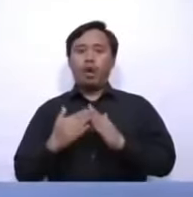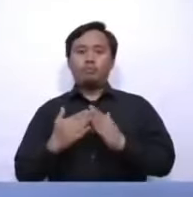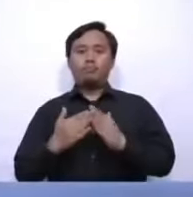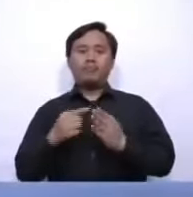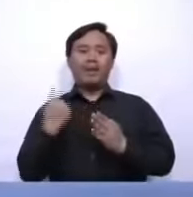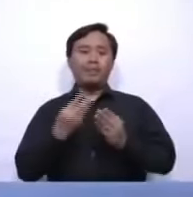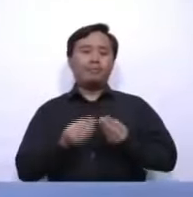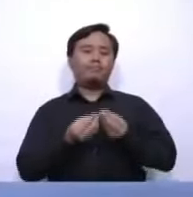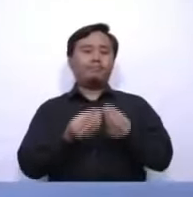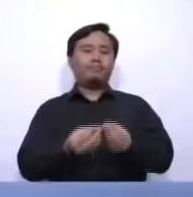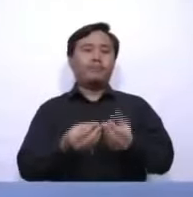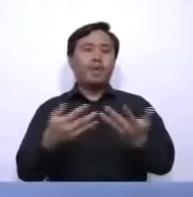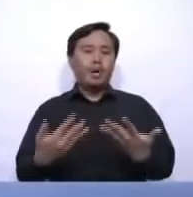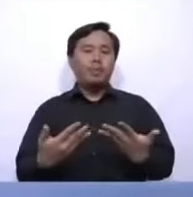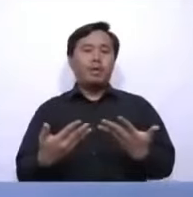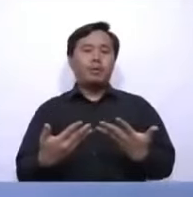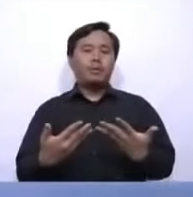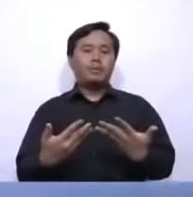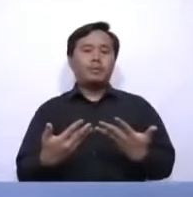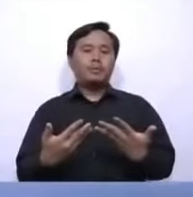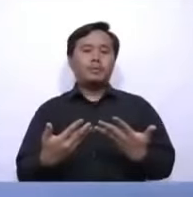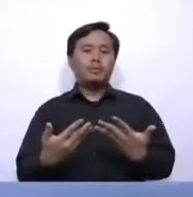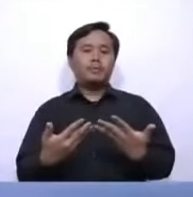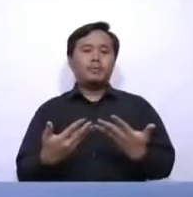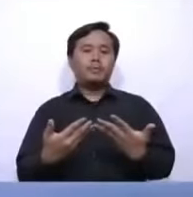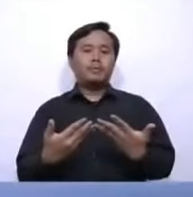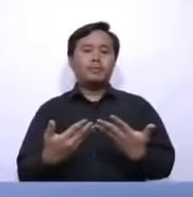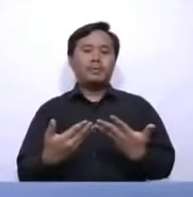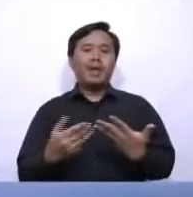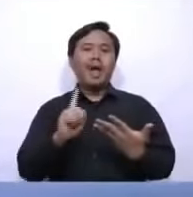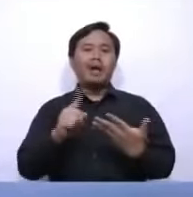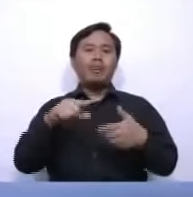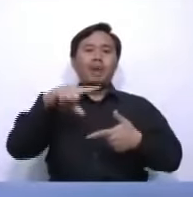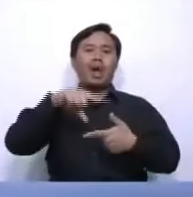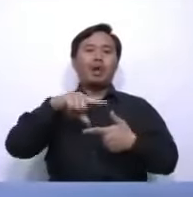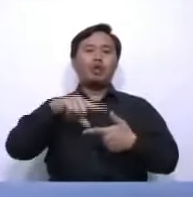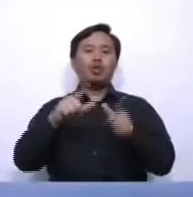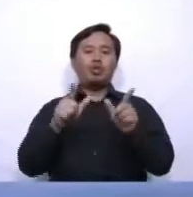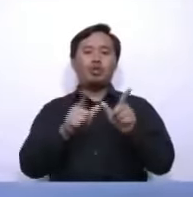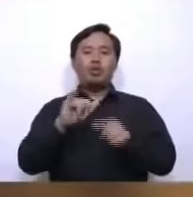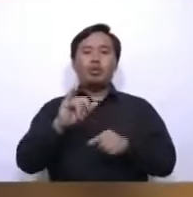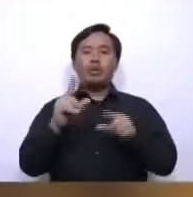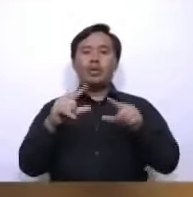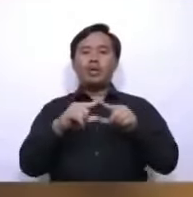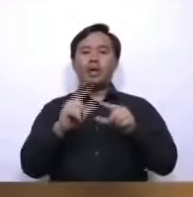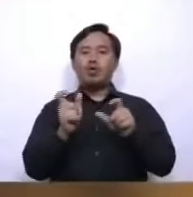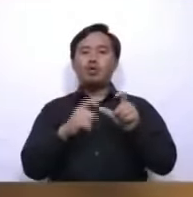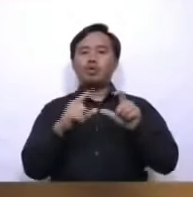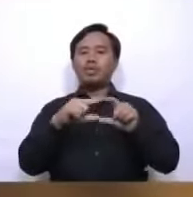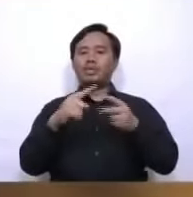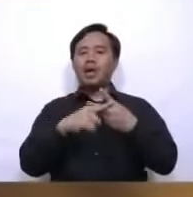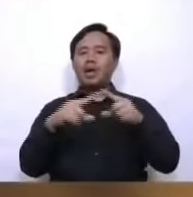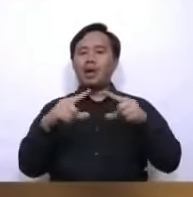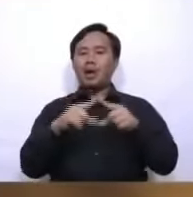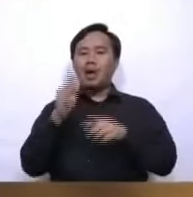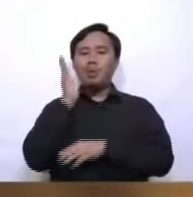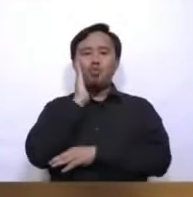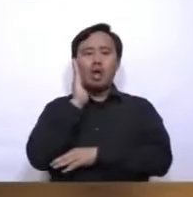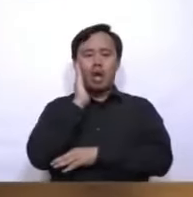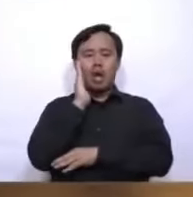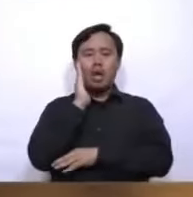menawarkan adanya kartu wira usaha muda sehingga mereka bisa kemudian